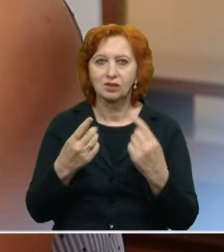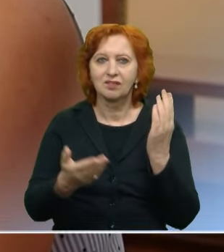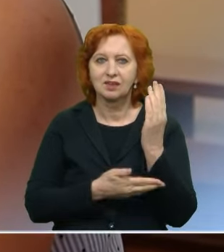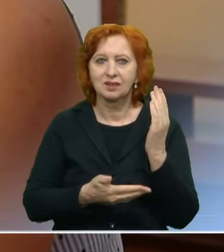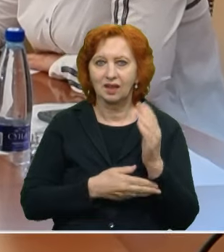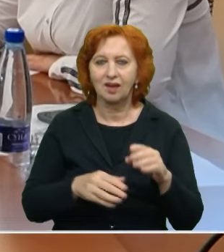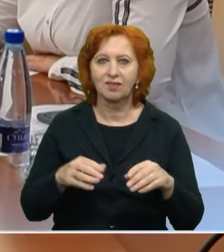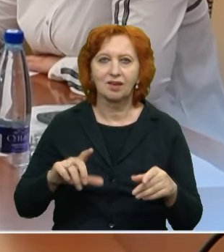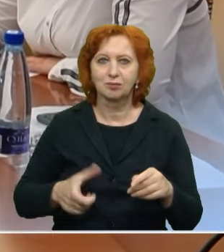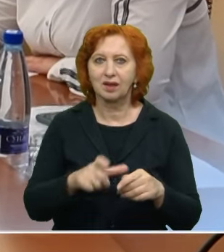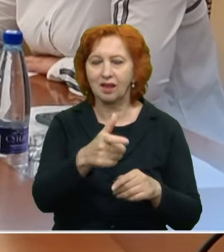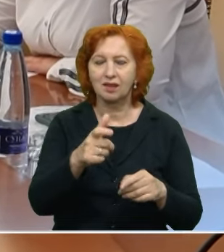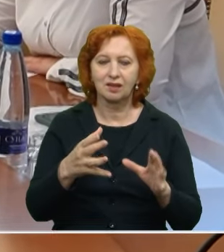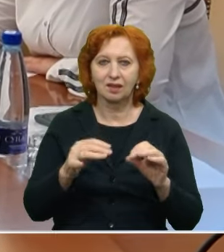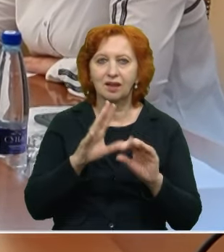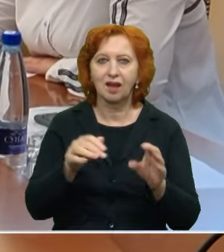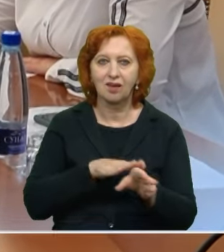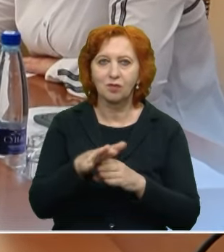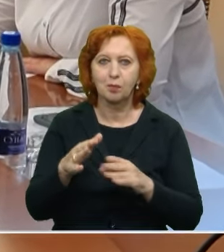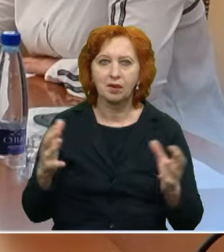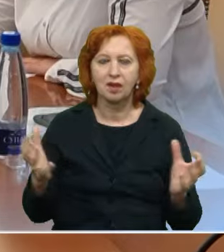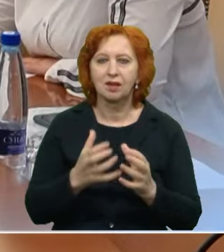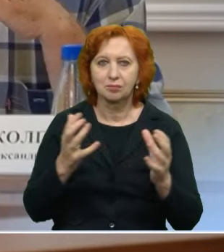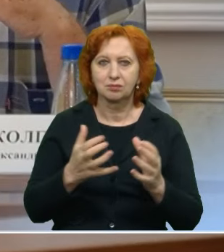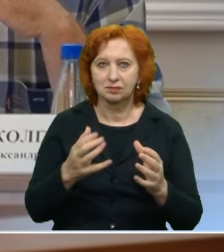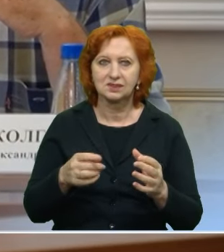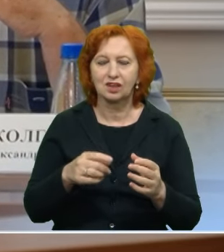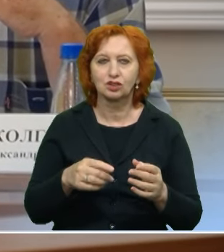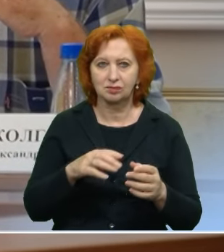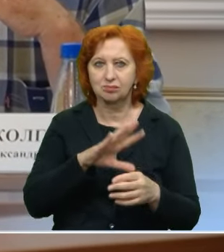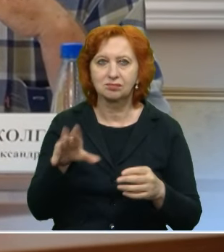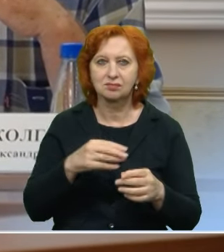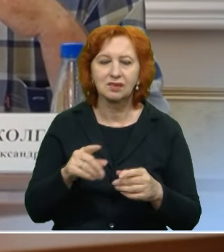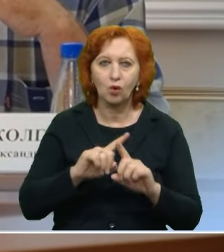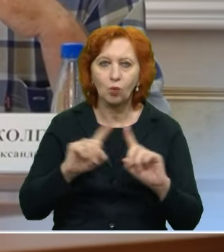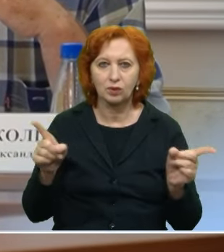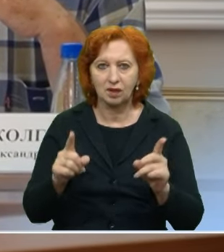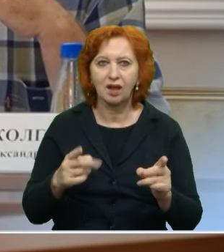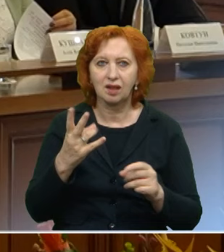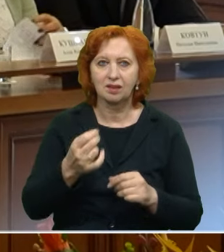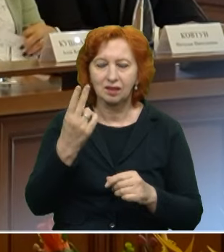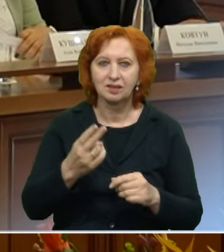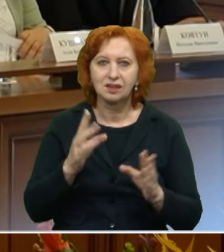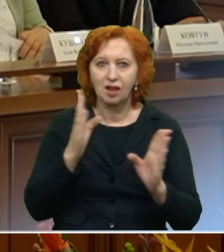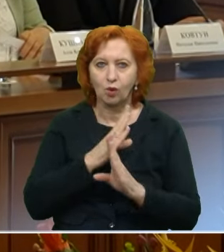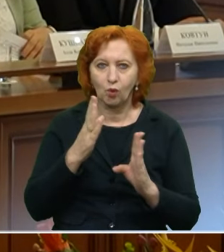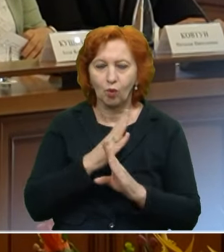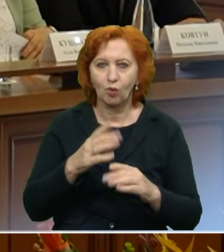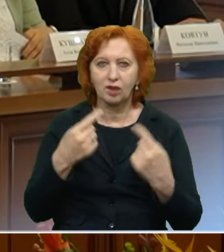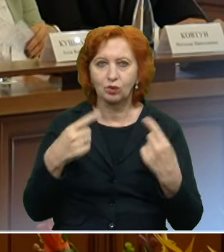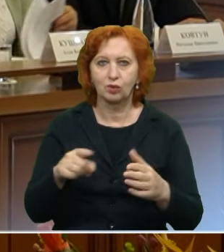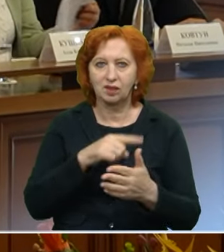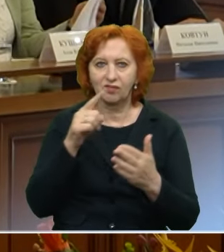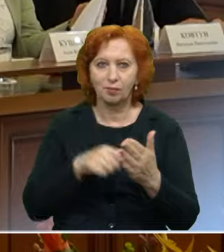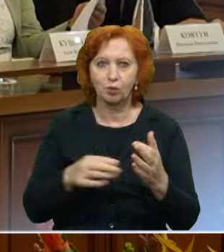зеленые насаждения. Как реализуют проекты сохранения лесов и сохранения уникальных водных объектов национального проекта «Экология», а также другие